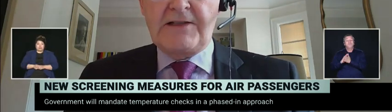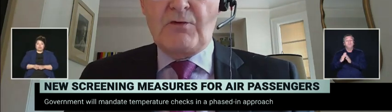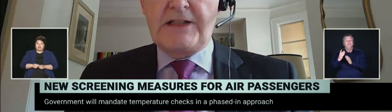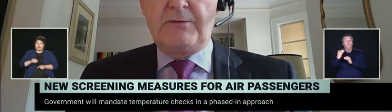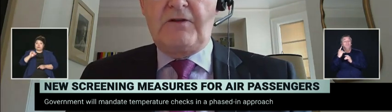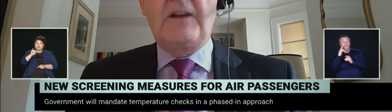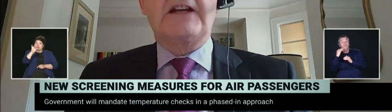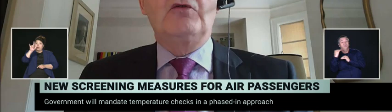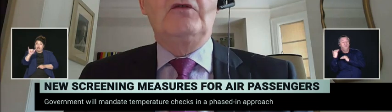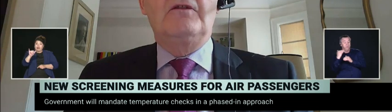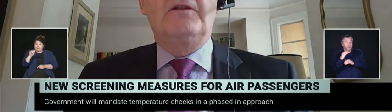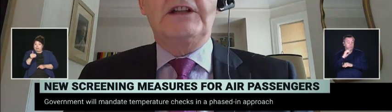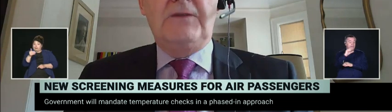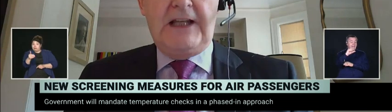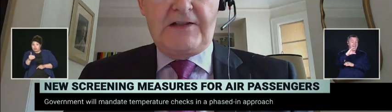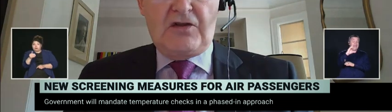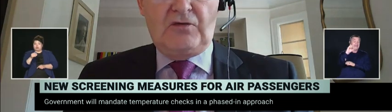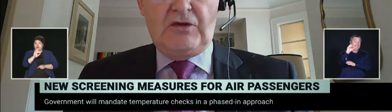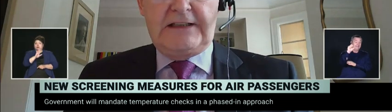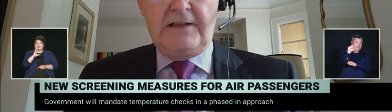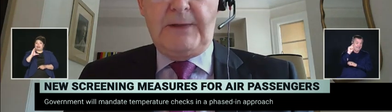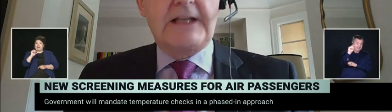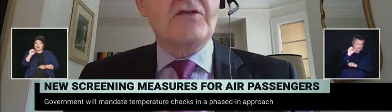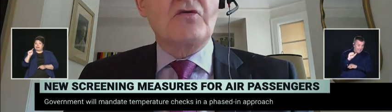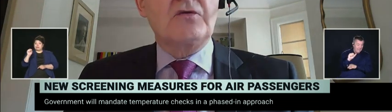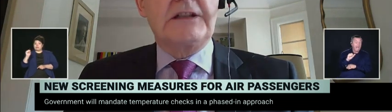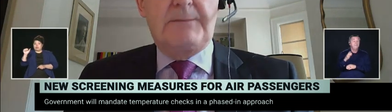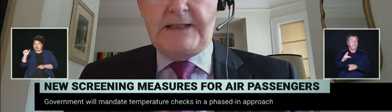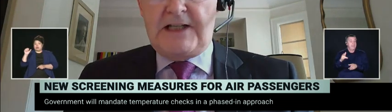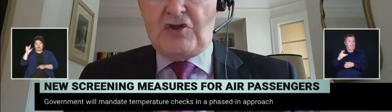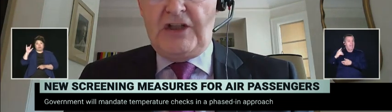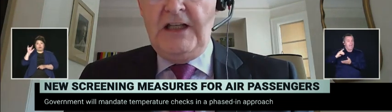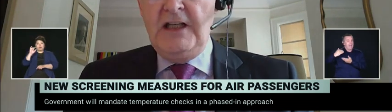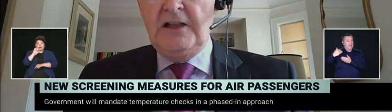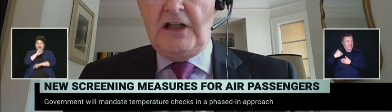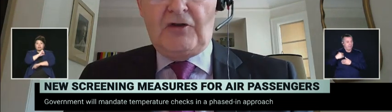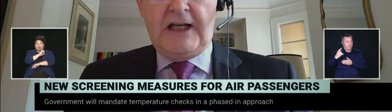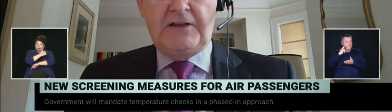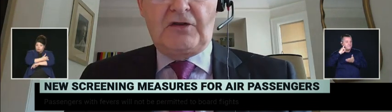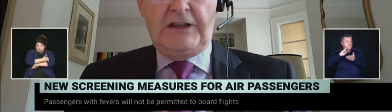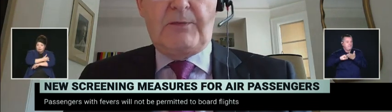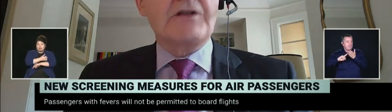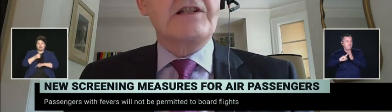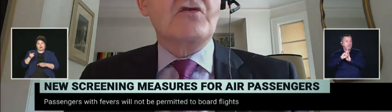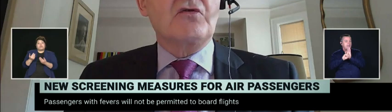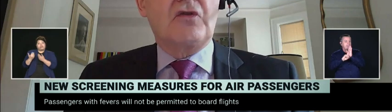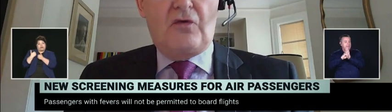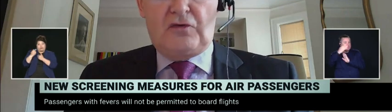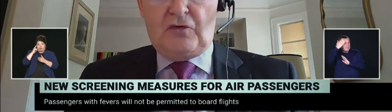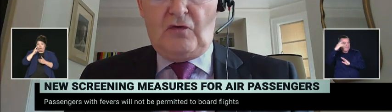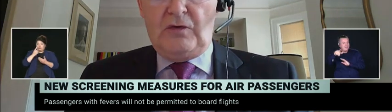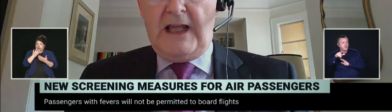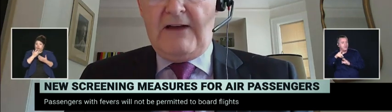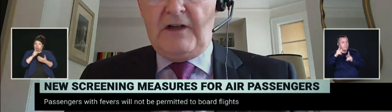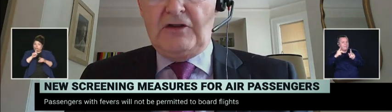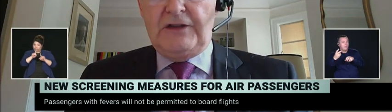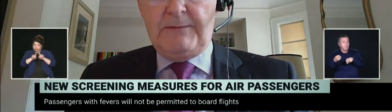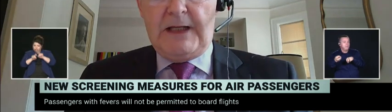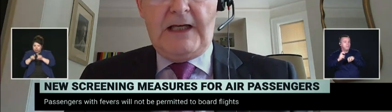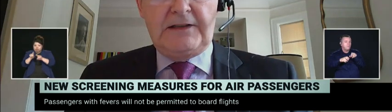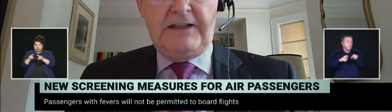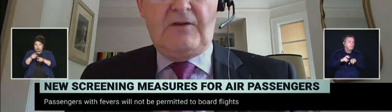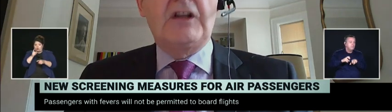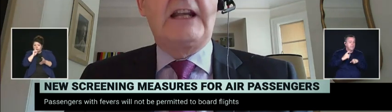sera responsable de faire une vérification de la température des passagers dans le cadre des procédures de contrôle avant